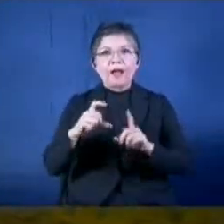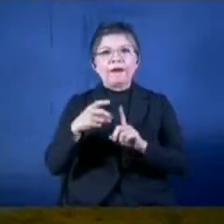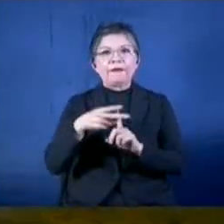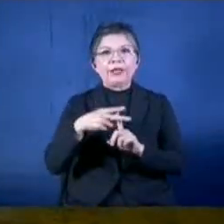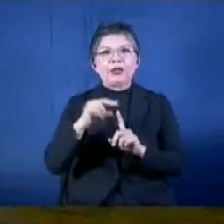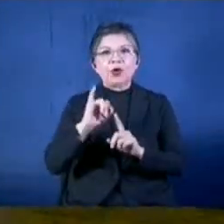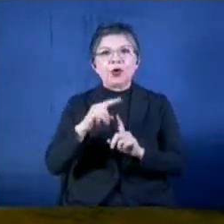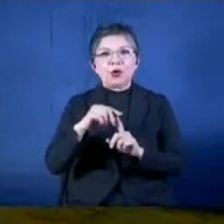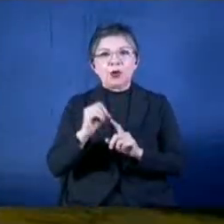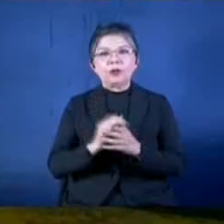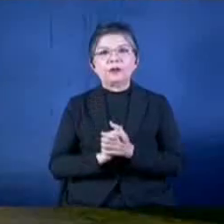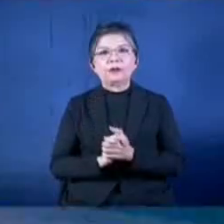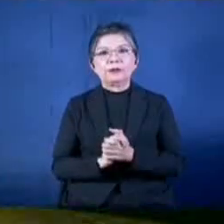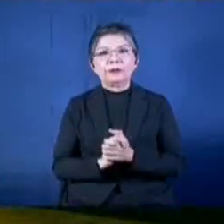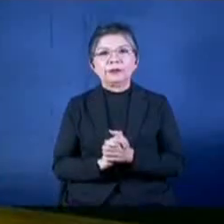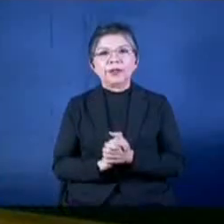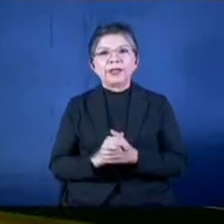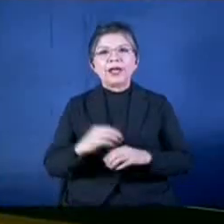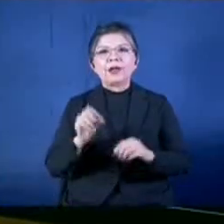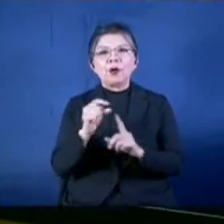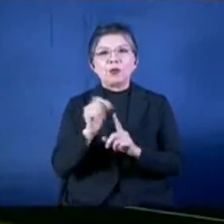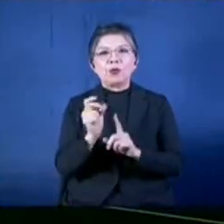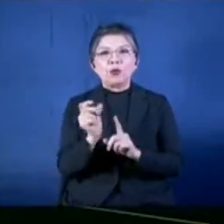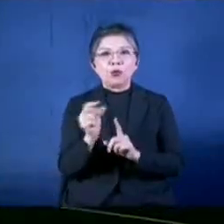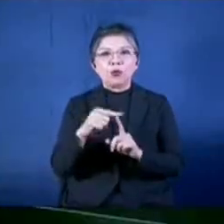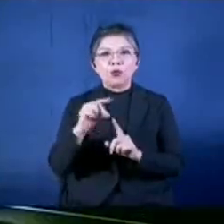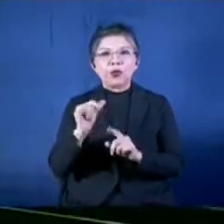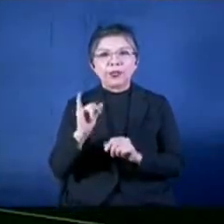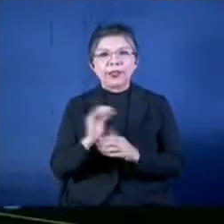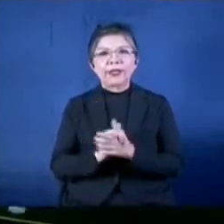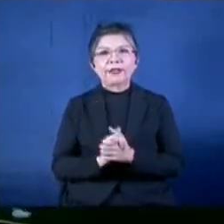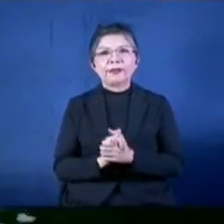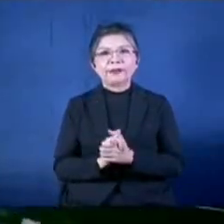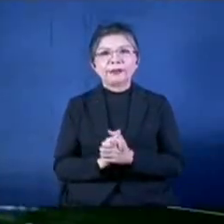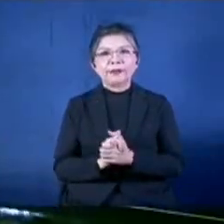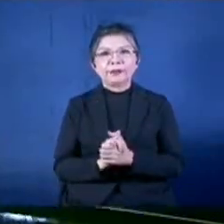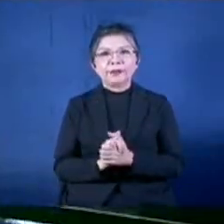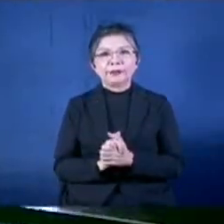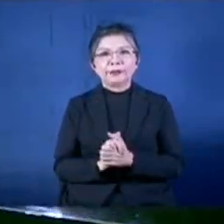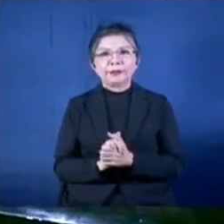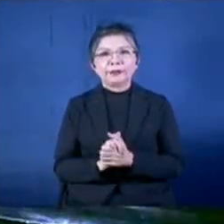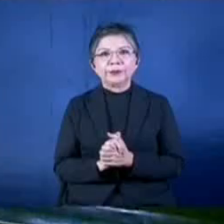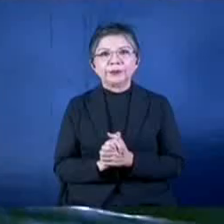Alvito Dinova Gintings dan Putri Ayuning Tias.